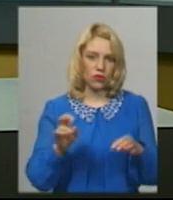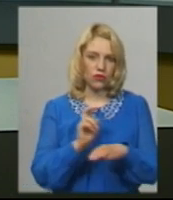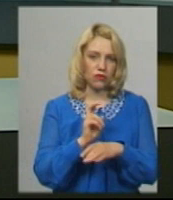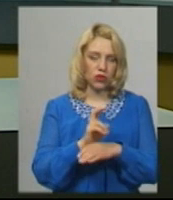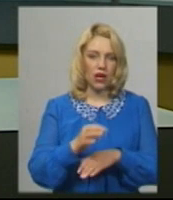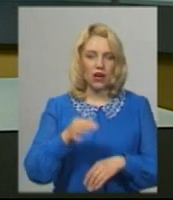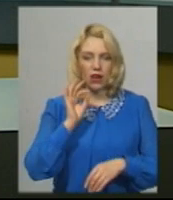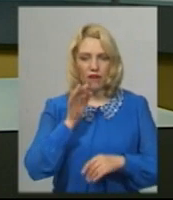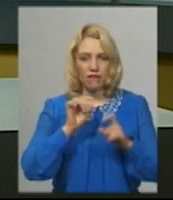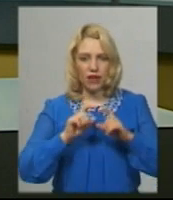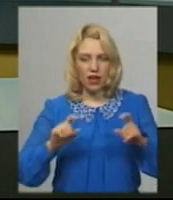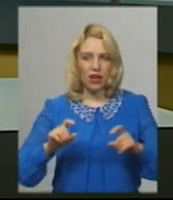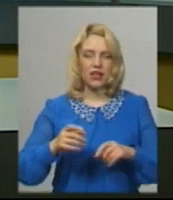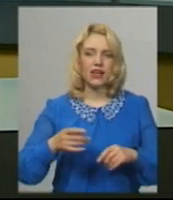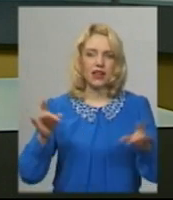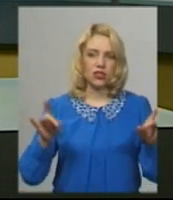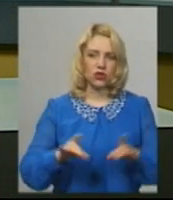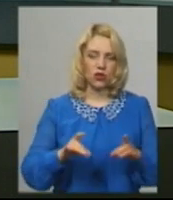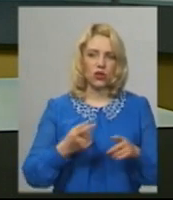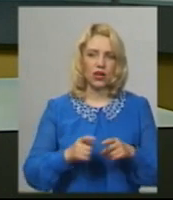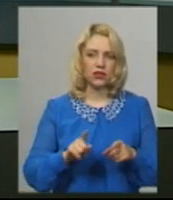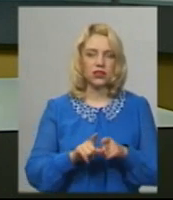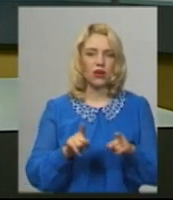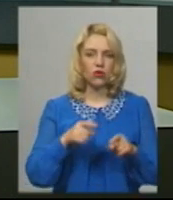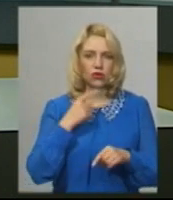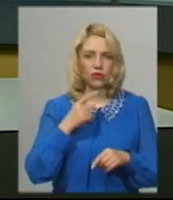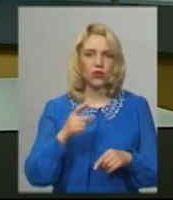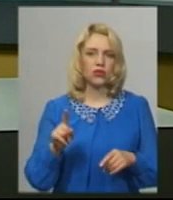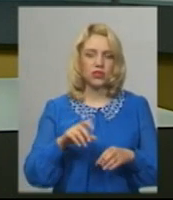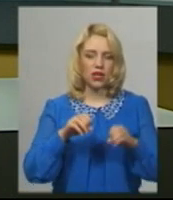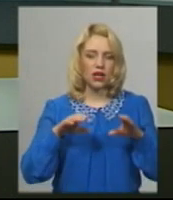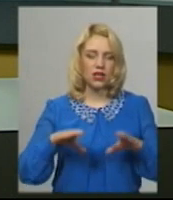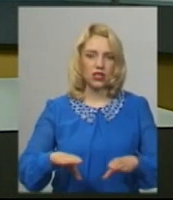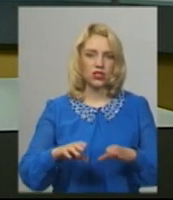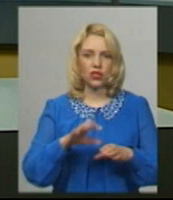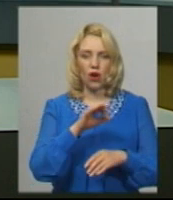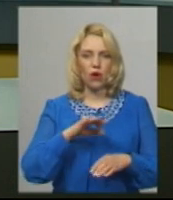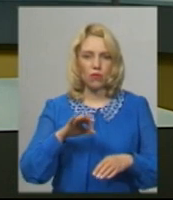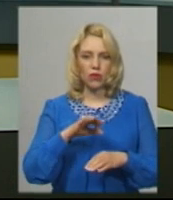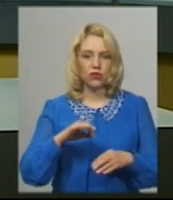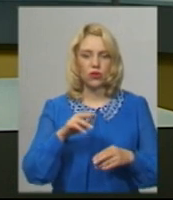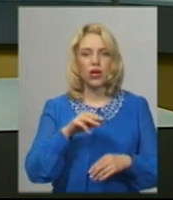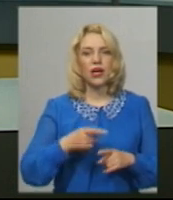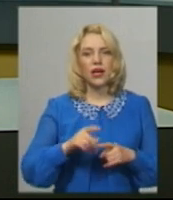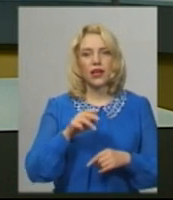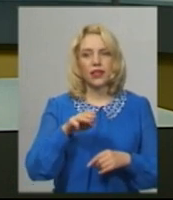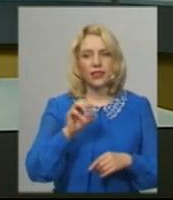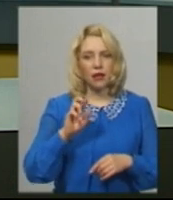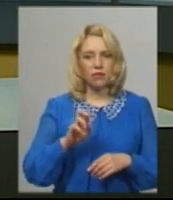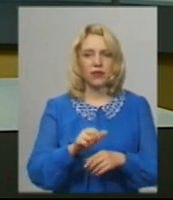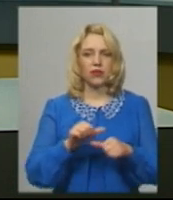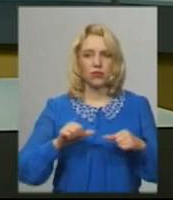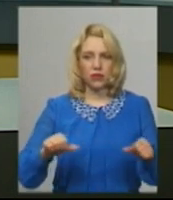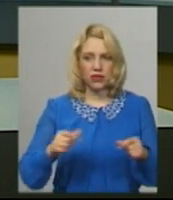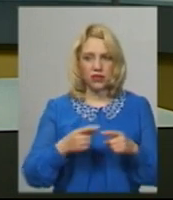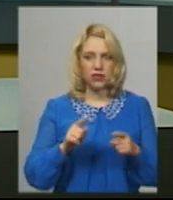Хмельниччини у приміщенні закладу. Роман Примуш додає, за рішенням обласної комісії ТЕП і НС, на Хмельниччині дозволили